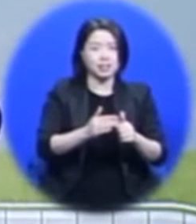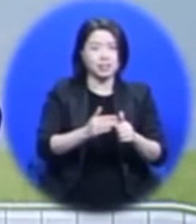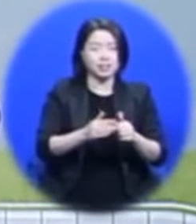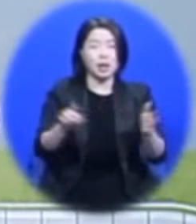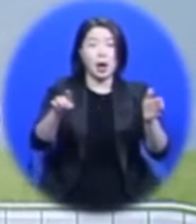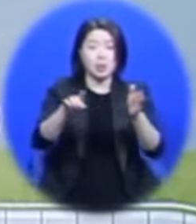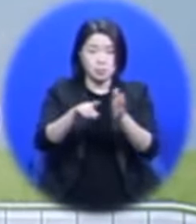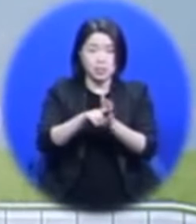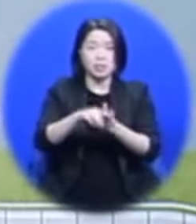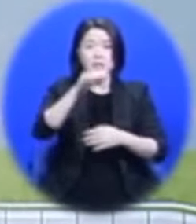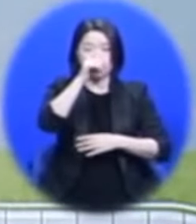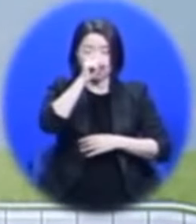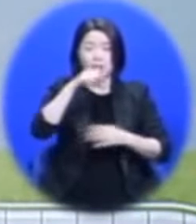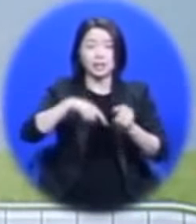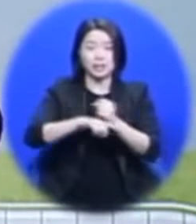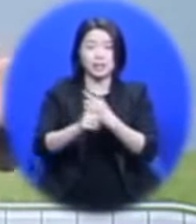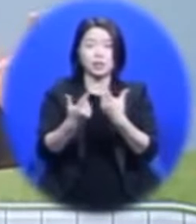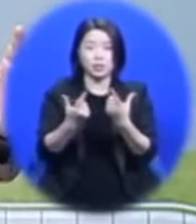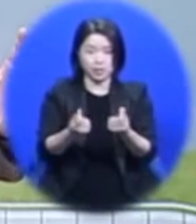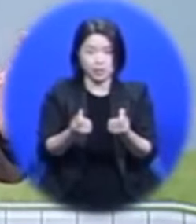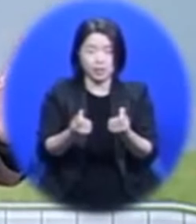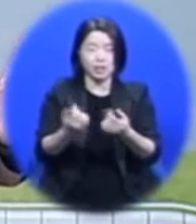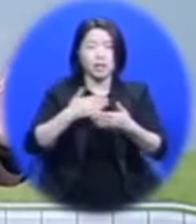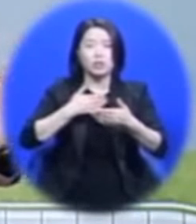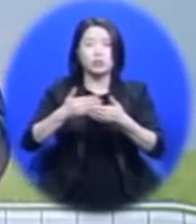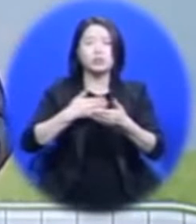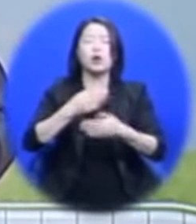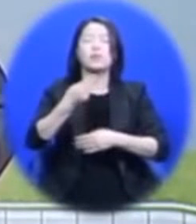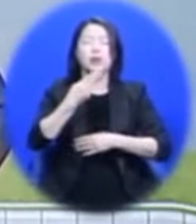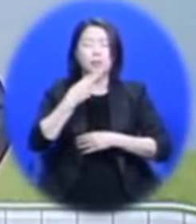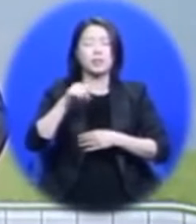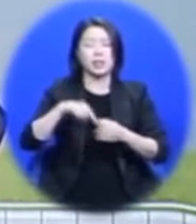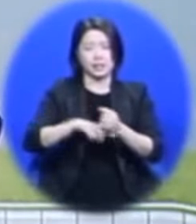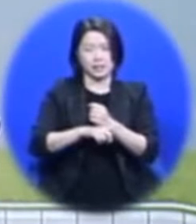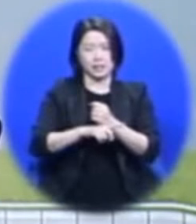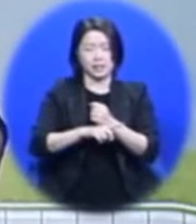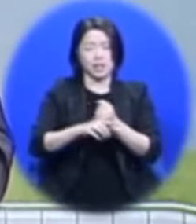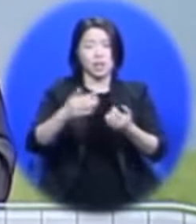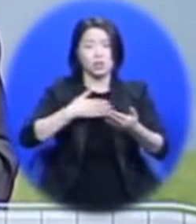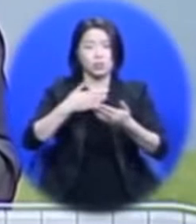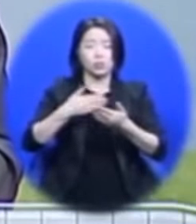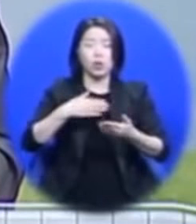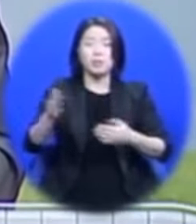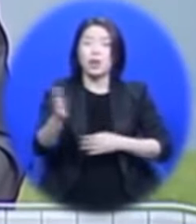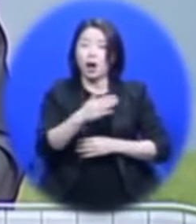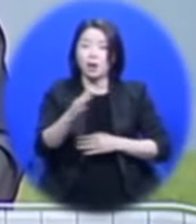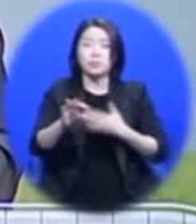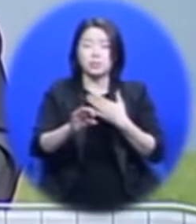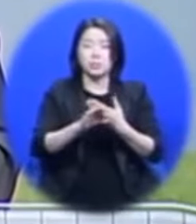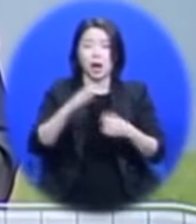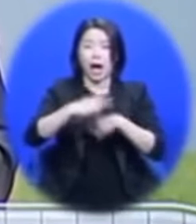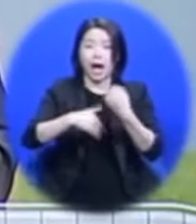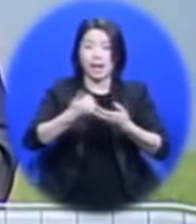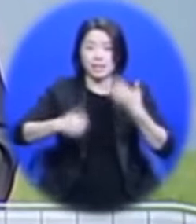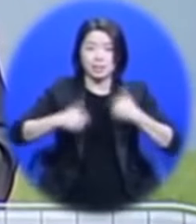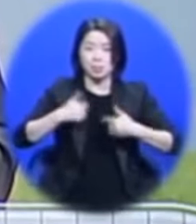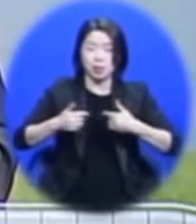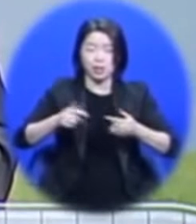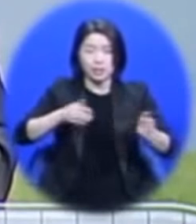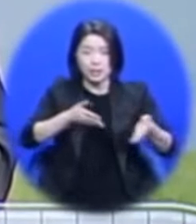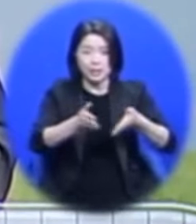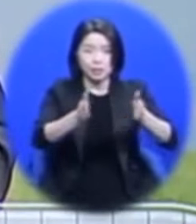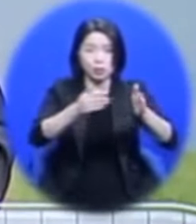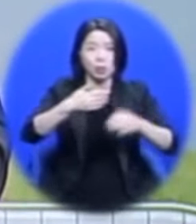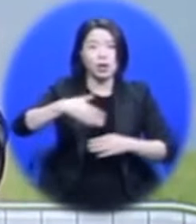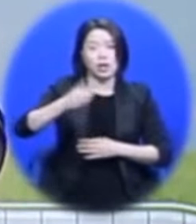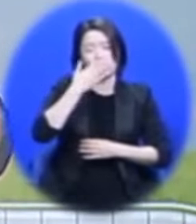믿음이 좋다는 뜻인데 그것은 두려움이 없다는 겁니다. 두려움이 없어야 하나님이 기뻐하는 길로 갈 수 있어요.